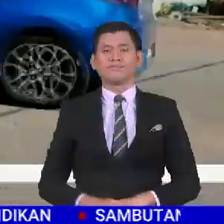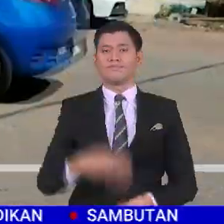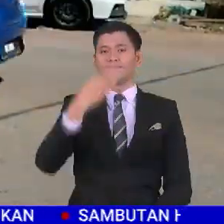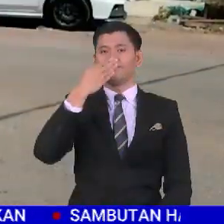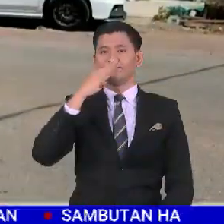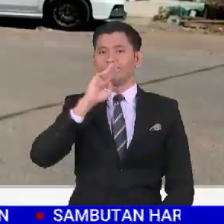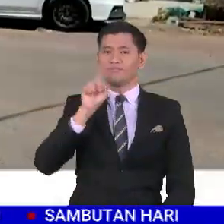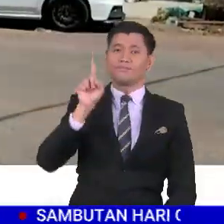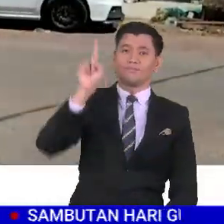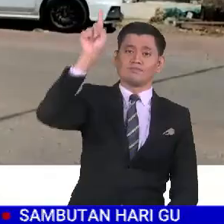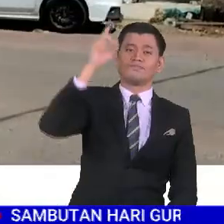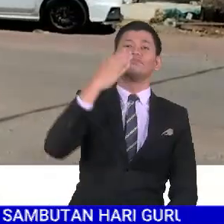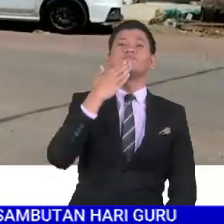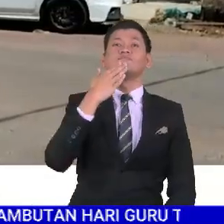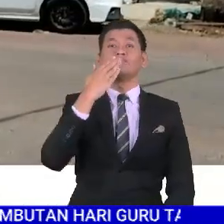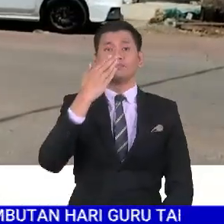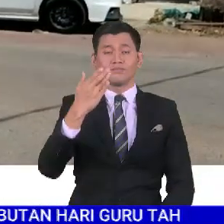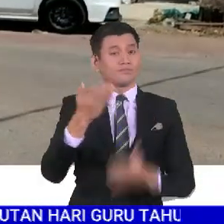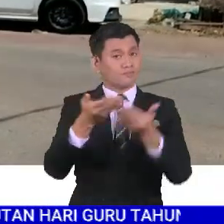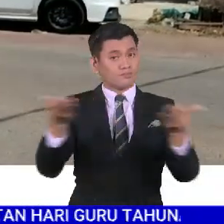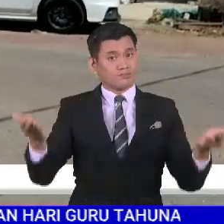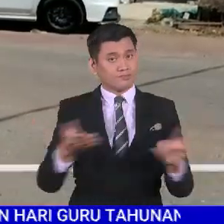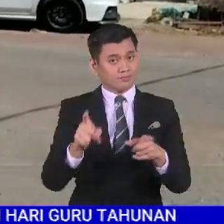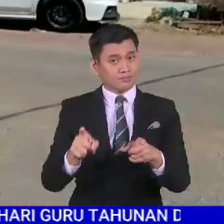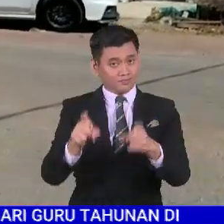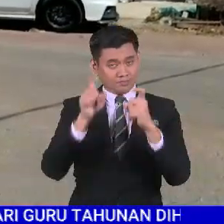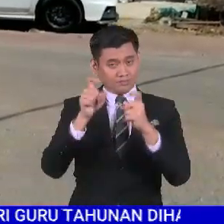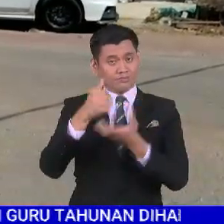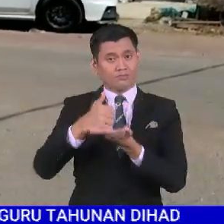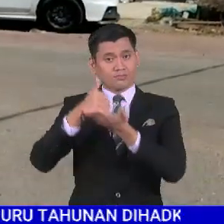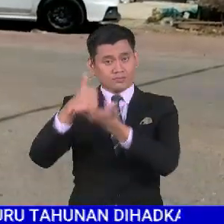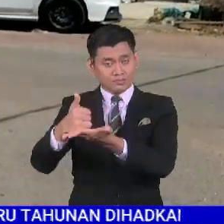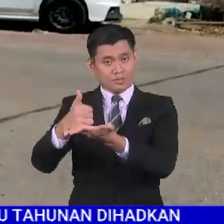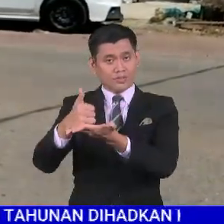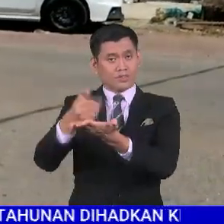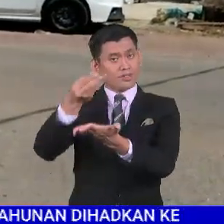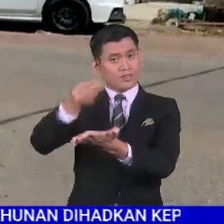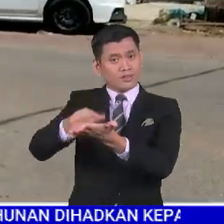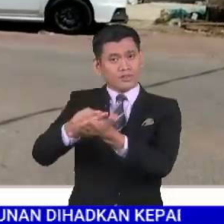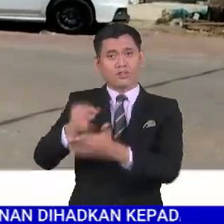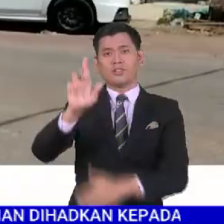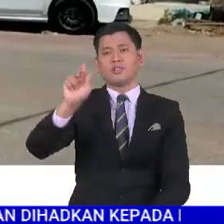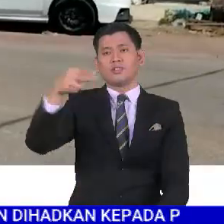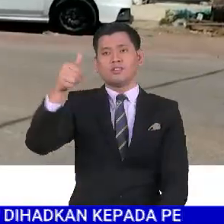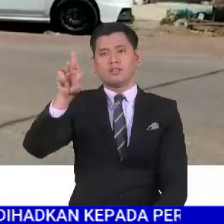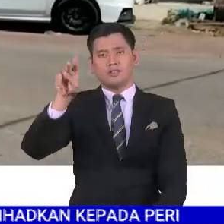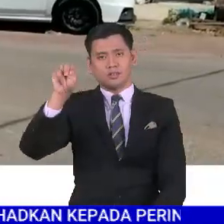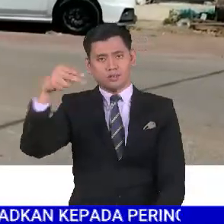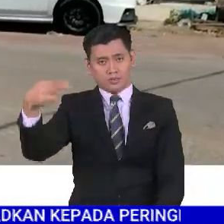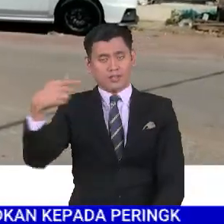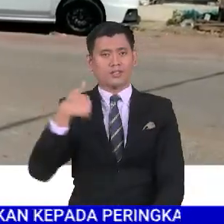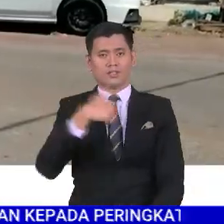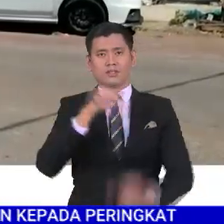Alhamdulillah, terima kasih kepada Perdana Menteri kita untuk mempercepatkan sumbangan tunai rahmah dan duit itu kita boleh gunakan untuk